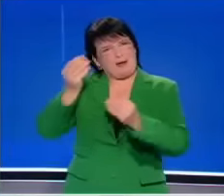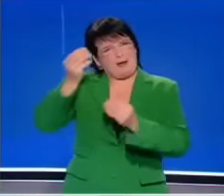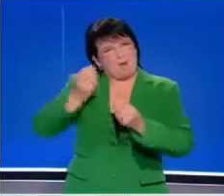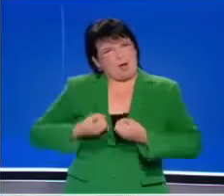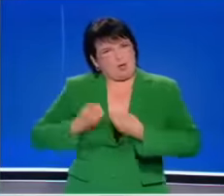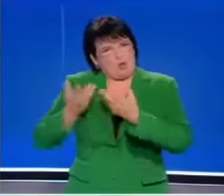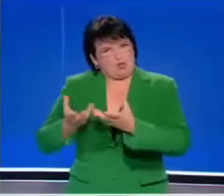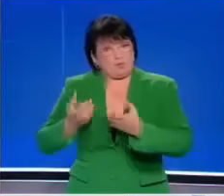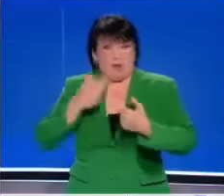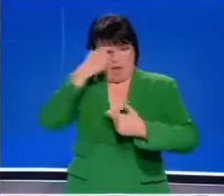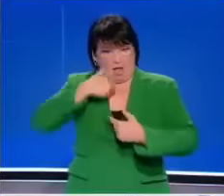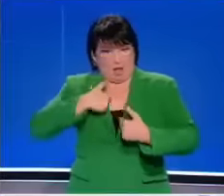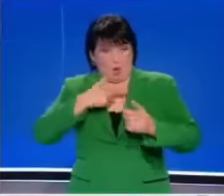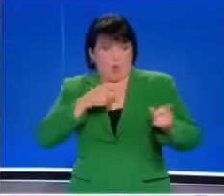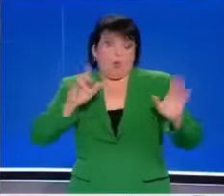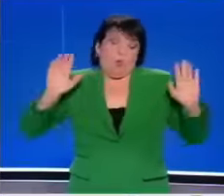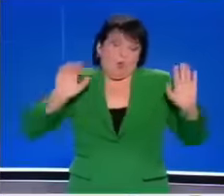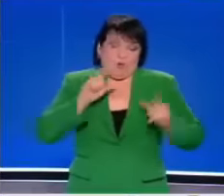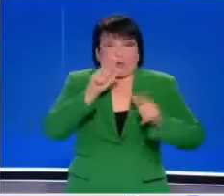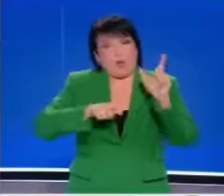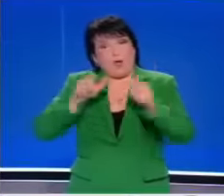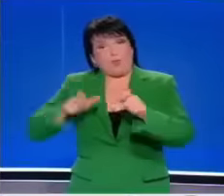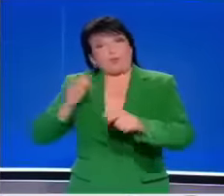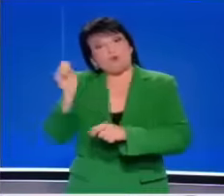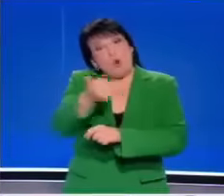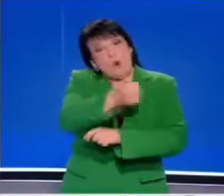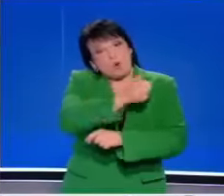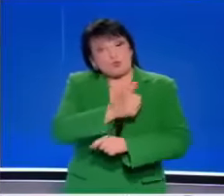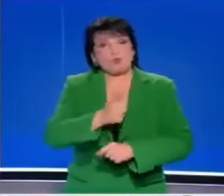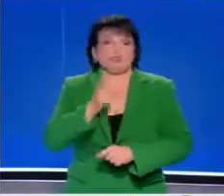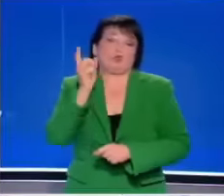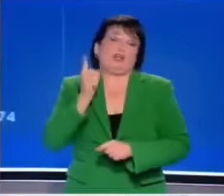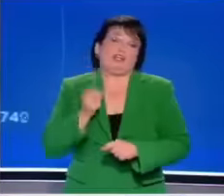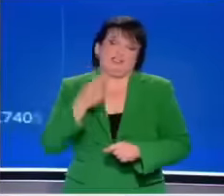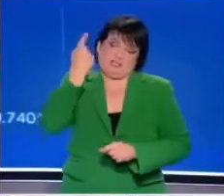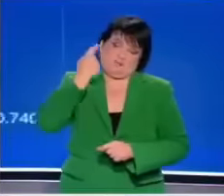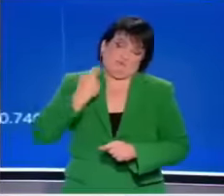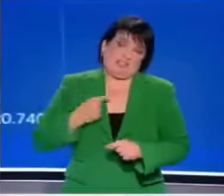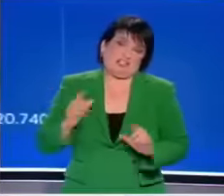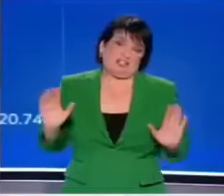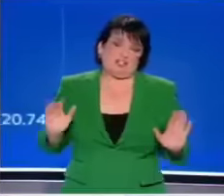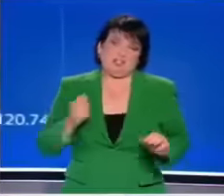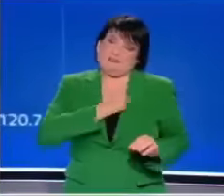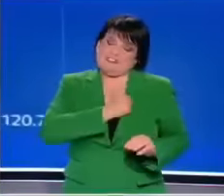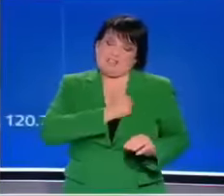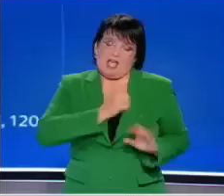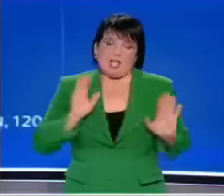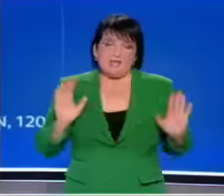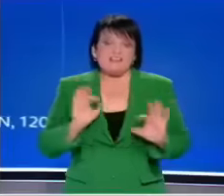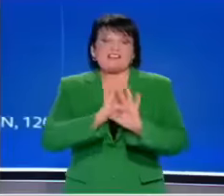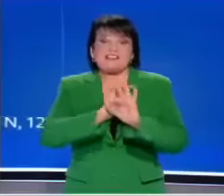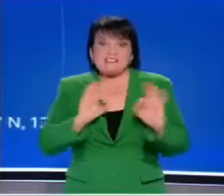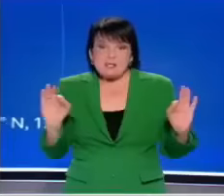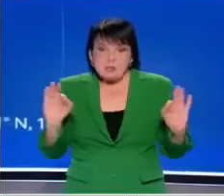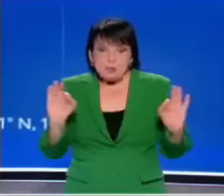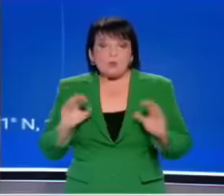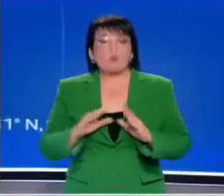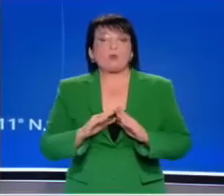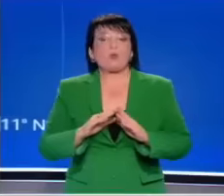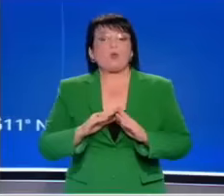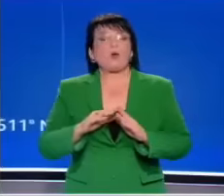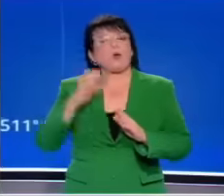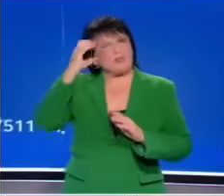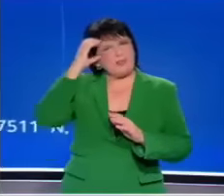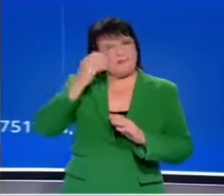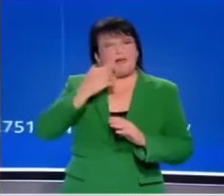λέτε εσείς παραπάνω από τους άλλου όχι δεν ξέρω ο καθένας σας κρίνει μόνος του και μόνη της τι πιστεύει πάντως το μόνο σίγουρο είναι ότι εκεί που